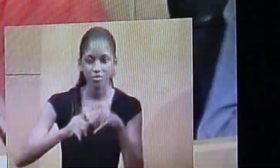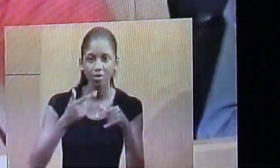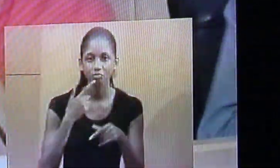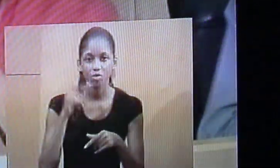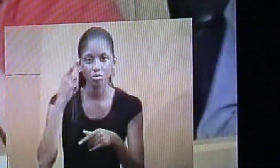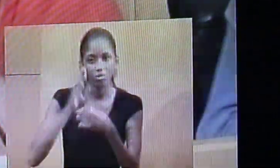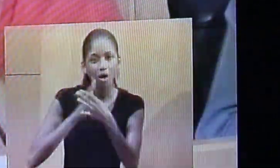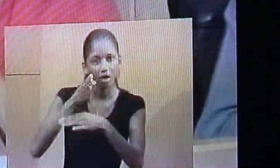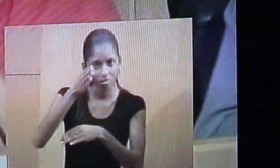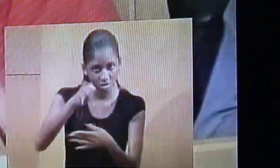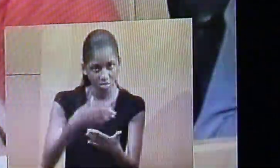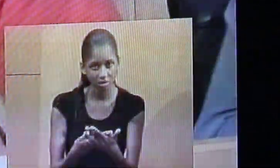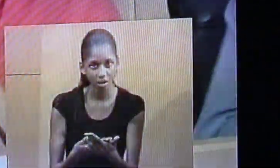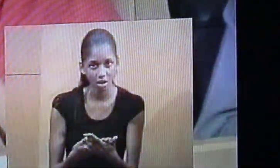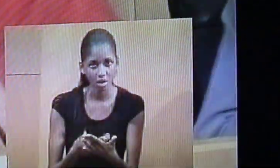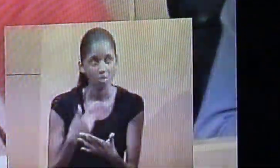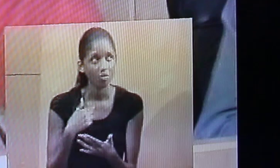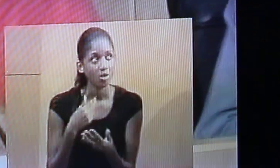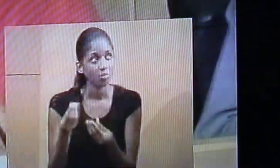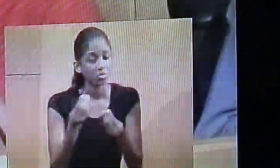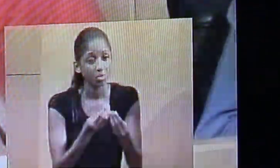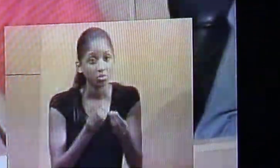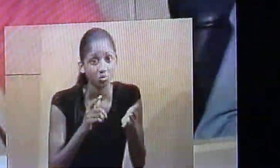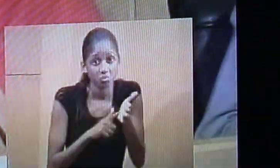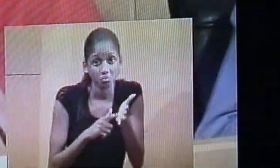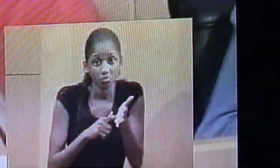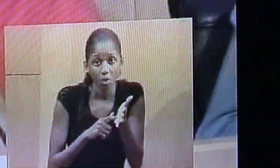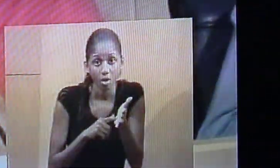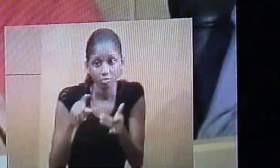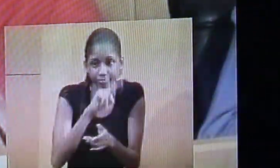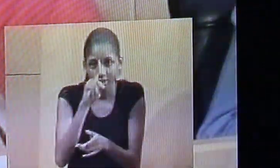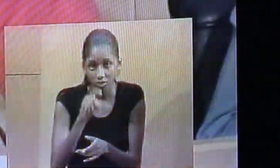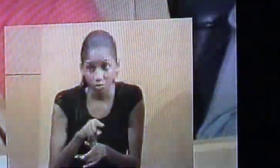l'avenir. Je me permets de vous poser une question.